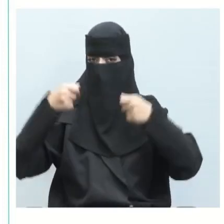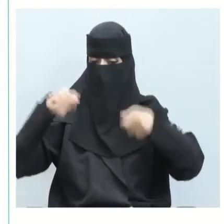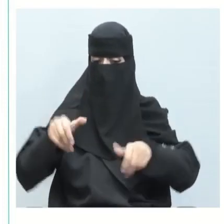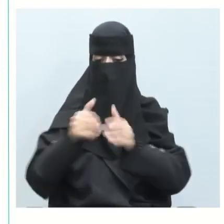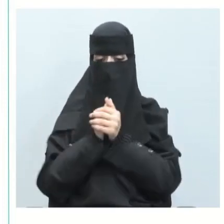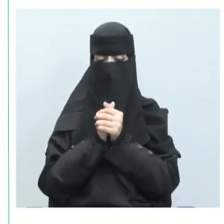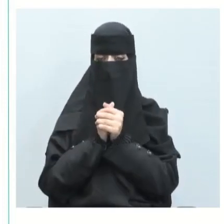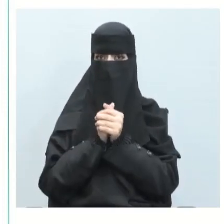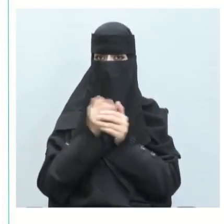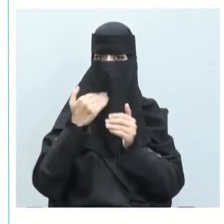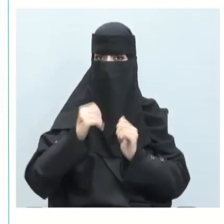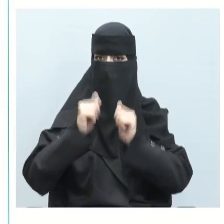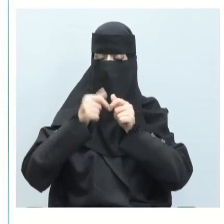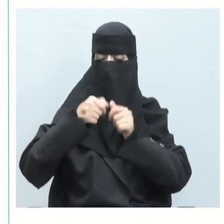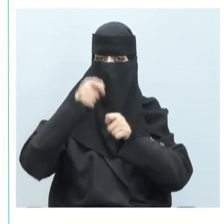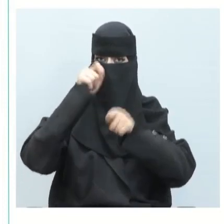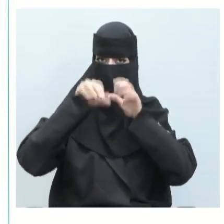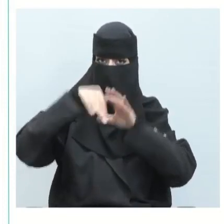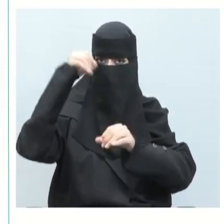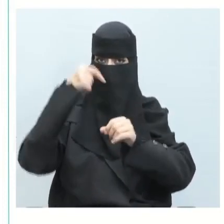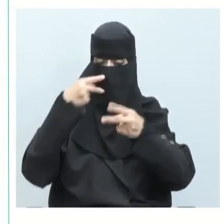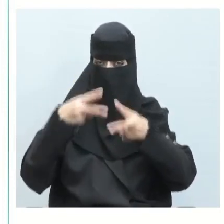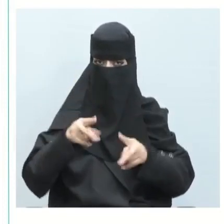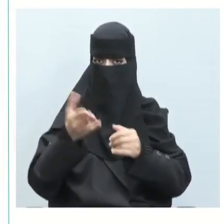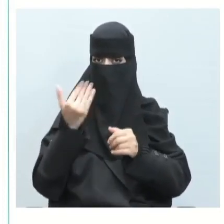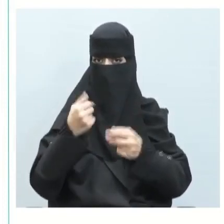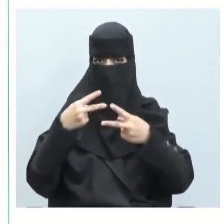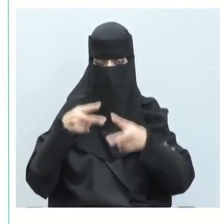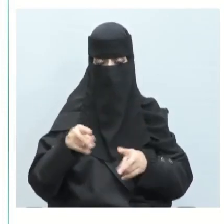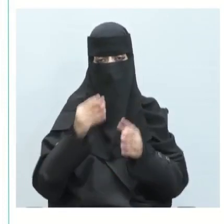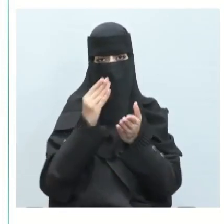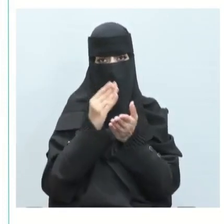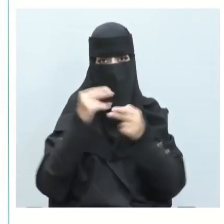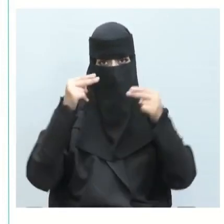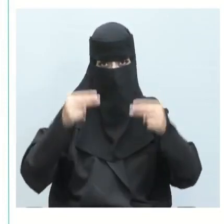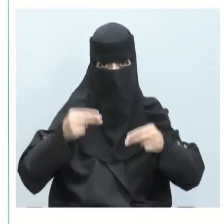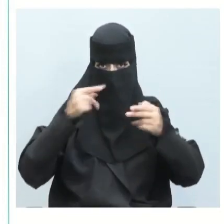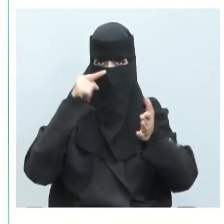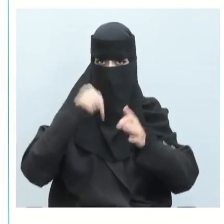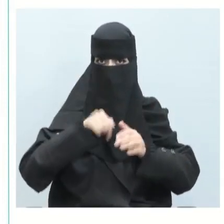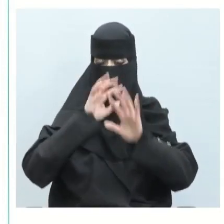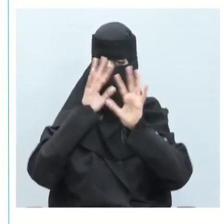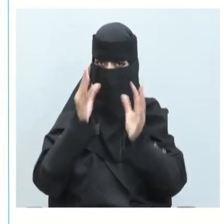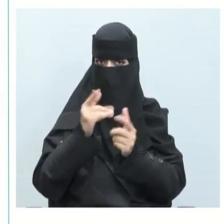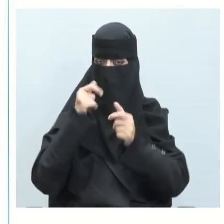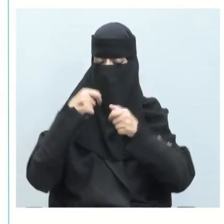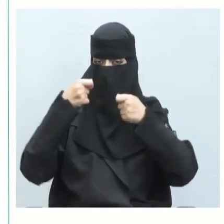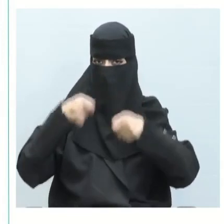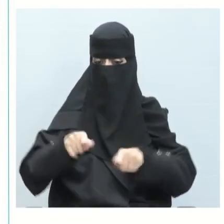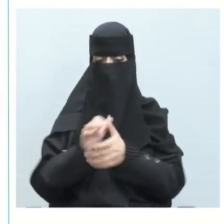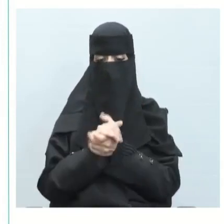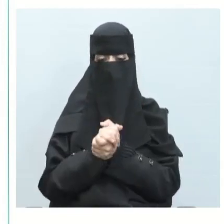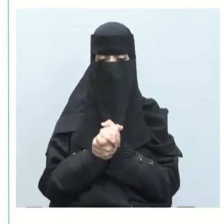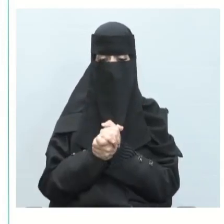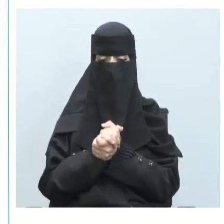ندفع او نقوم باستخراج التراخيص قبل ان تبدا الفعاليه وبالتالي اذا لابد ان تغطى من خلال